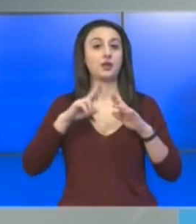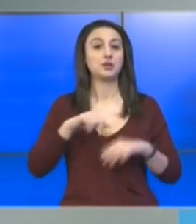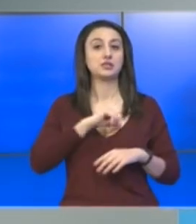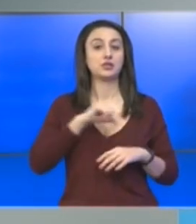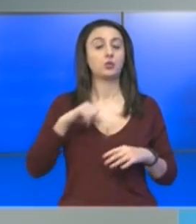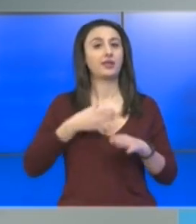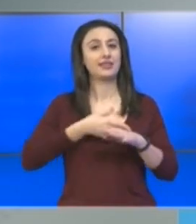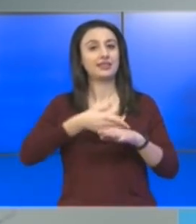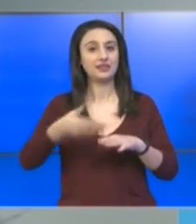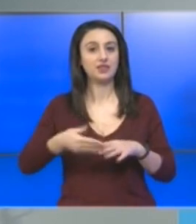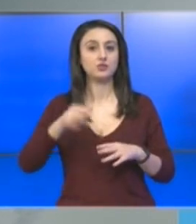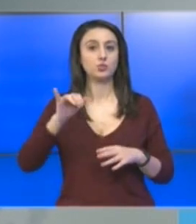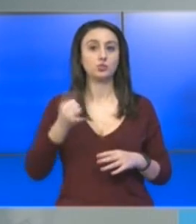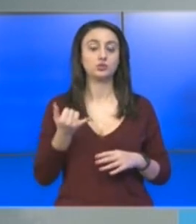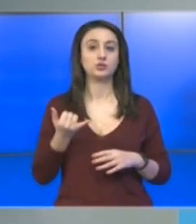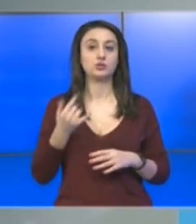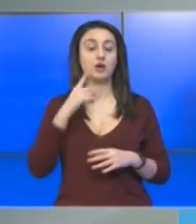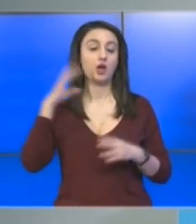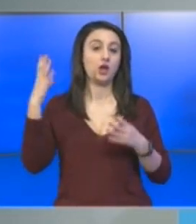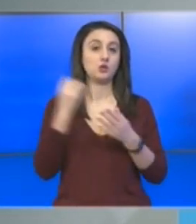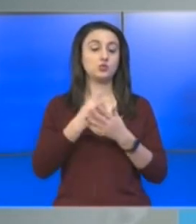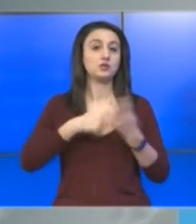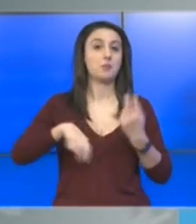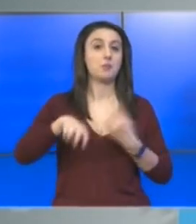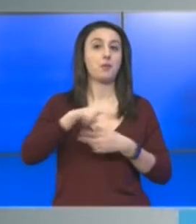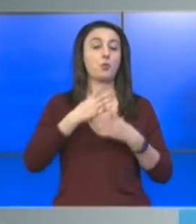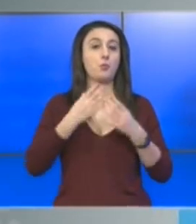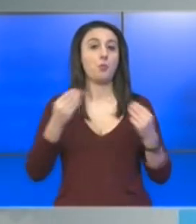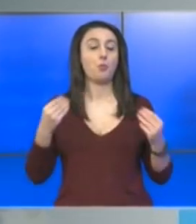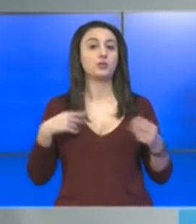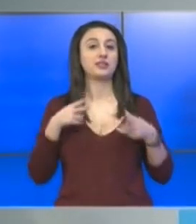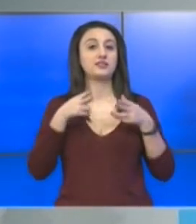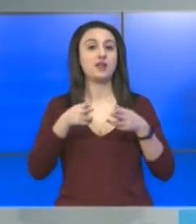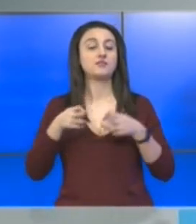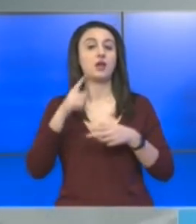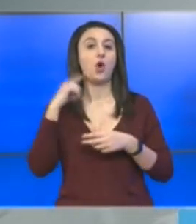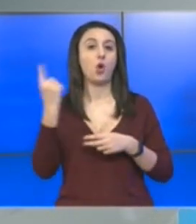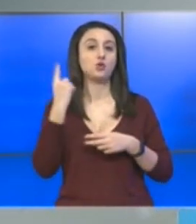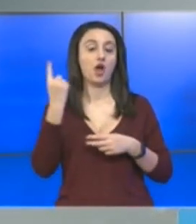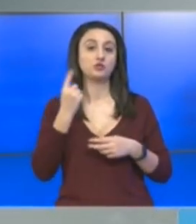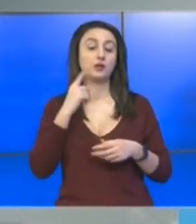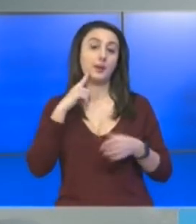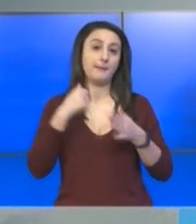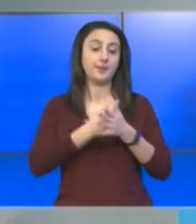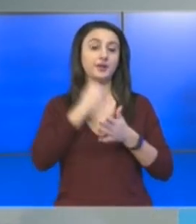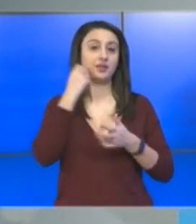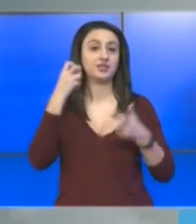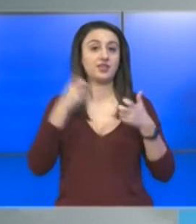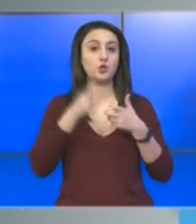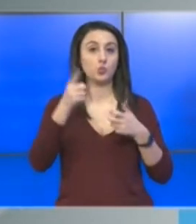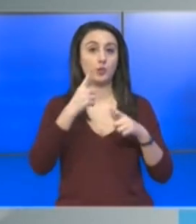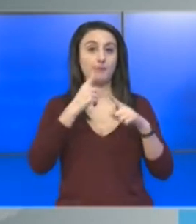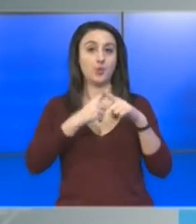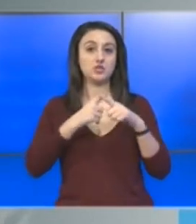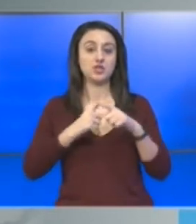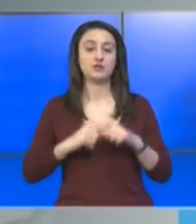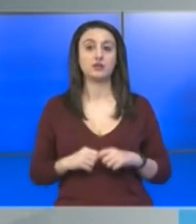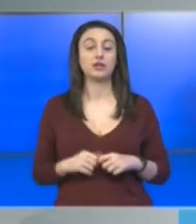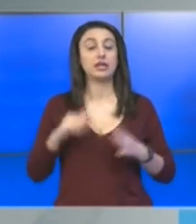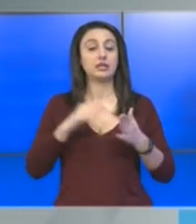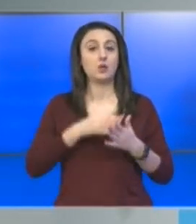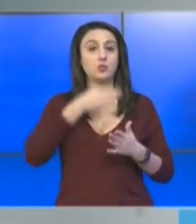mult prea târziu și a reușit să parcurgă mai multe trasee prin oraș și până când testul acestuia a ieșit pozitiv. Trebuie